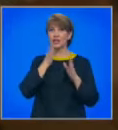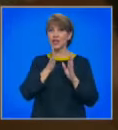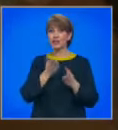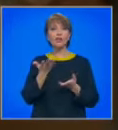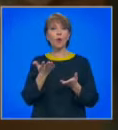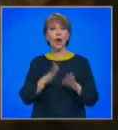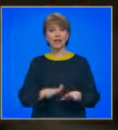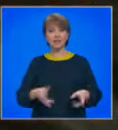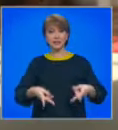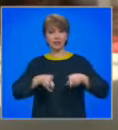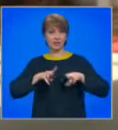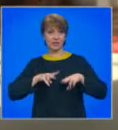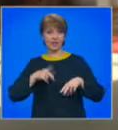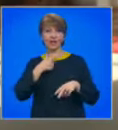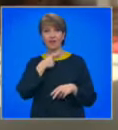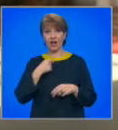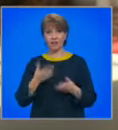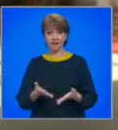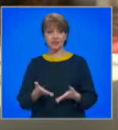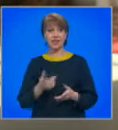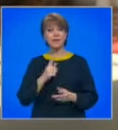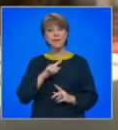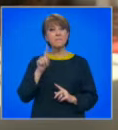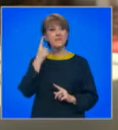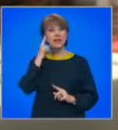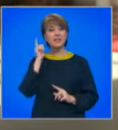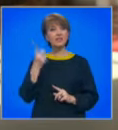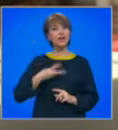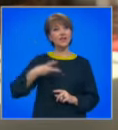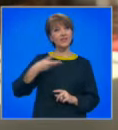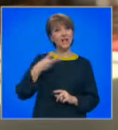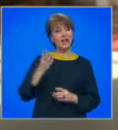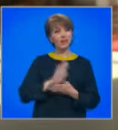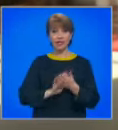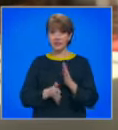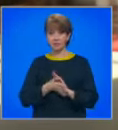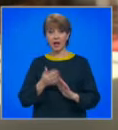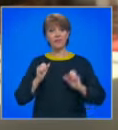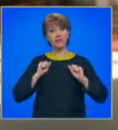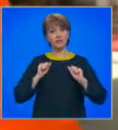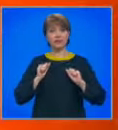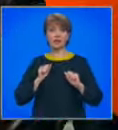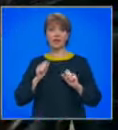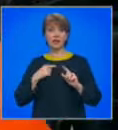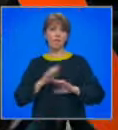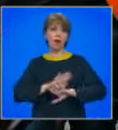върнат в клас? Не мисля, че за сряда ще се справим, но в четвъртък имаме готовност да започнем.